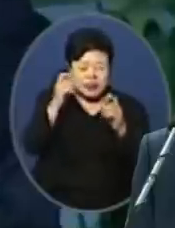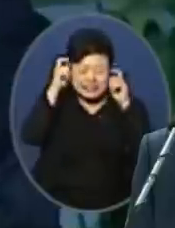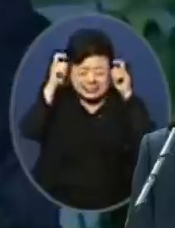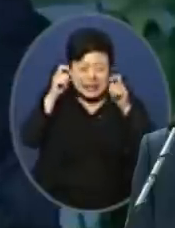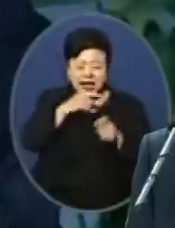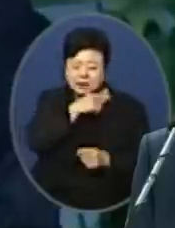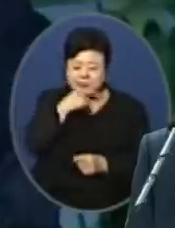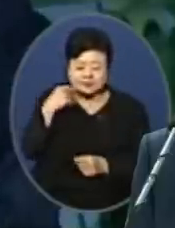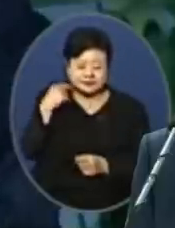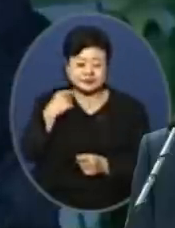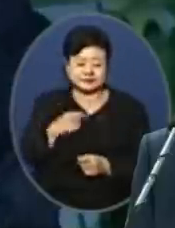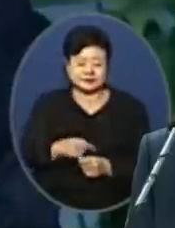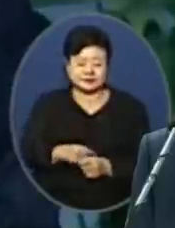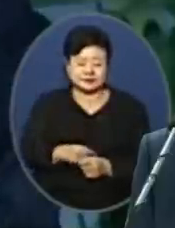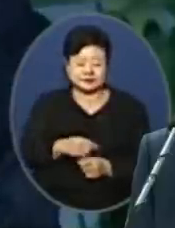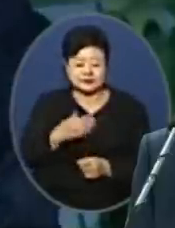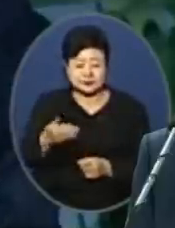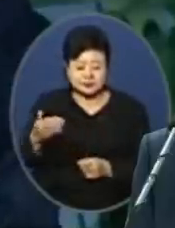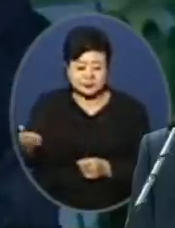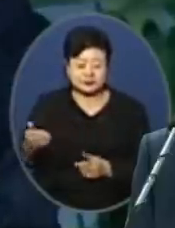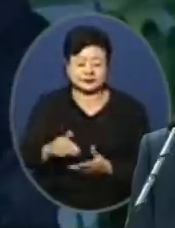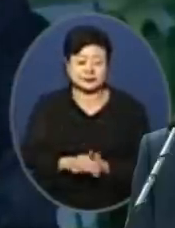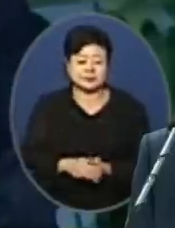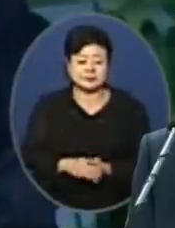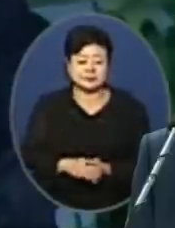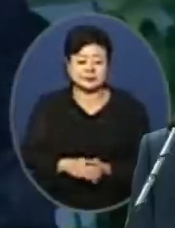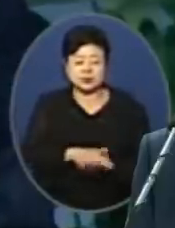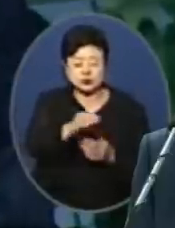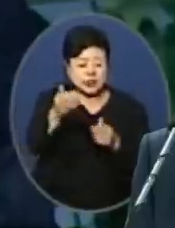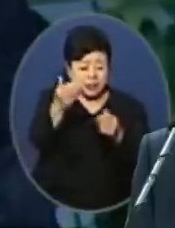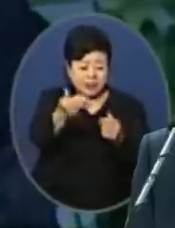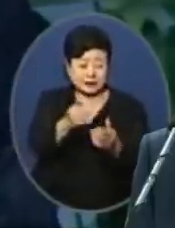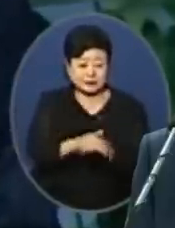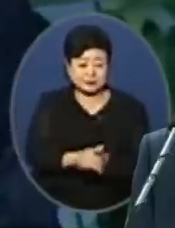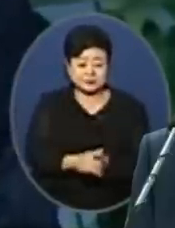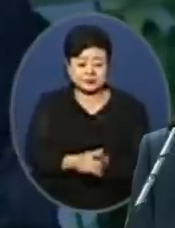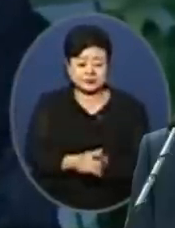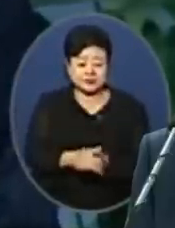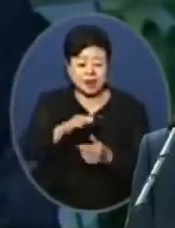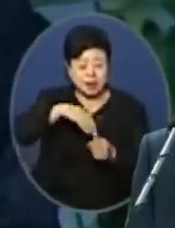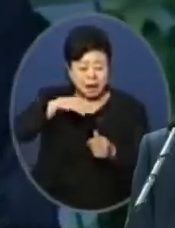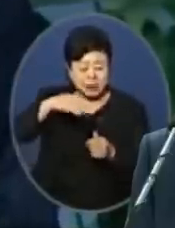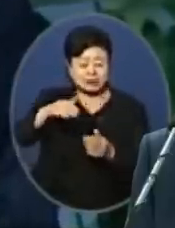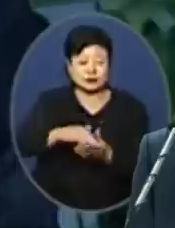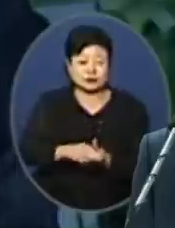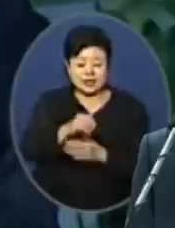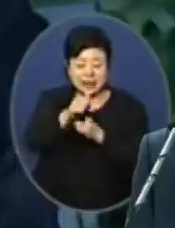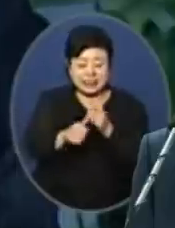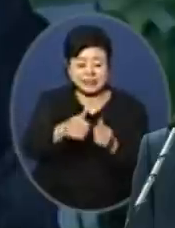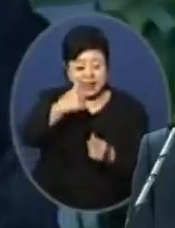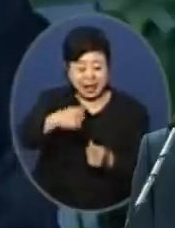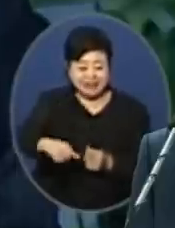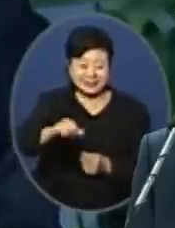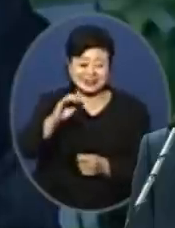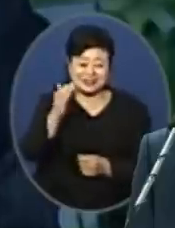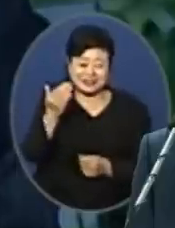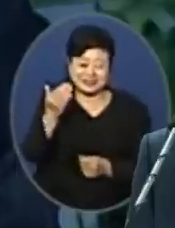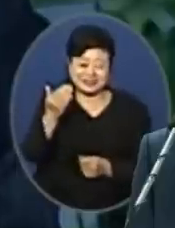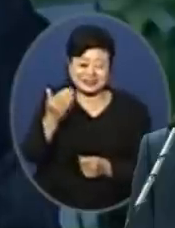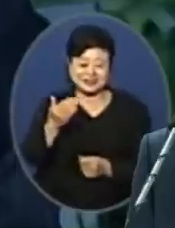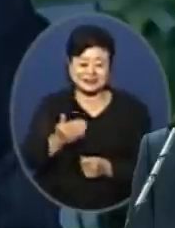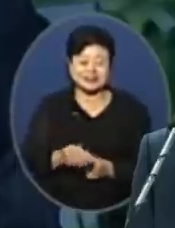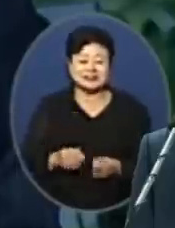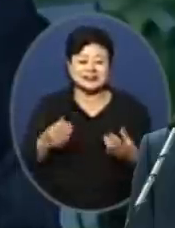양 보혈을 우리에게 발라주는 하나님의 아들이 되어서